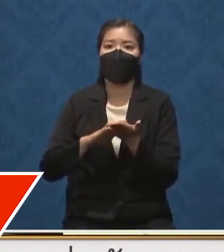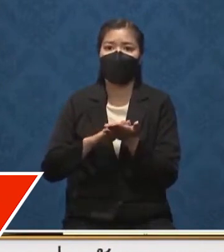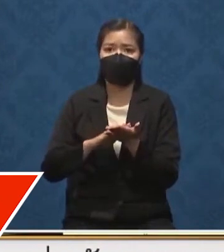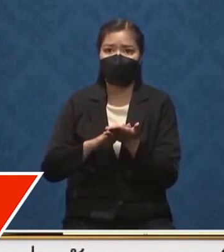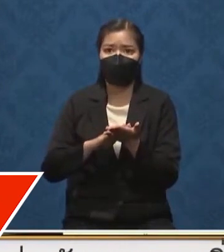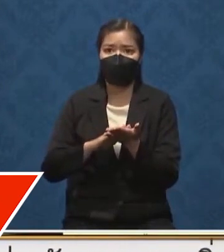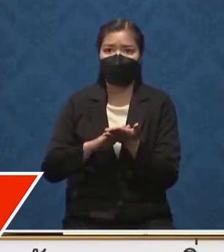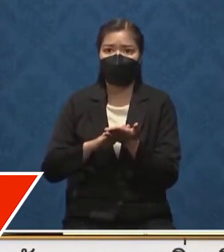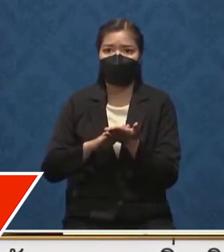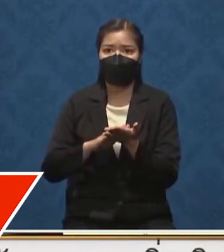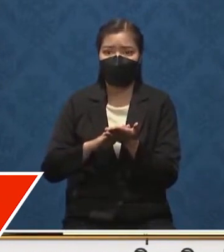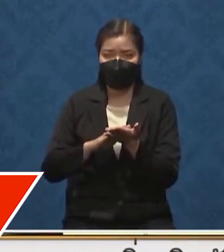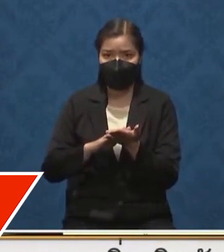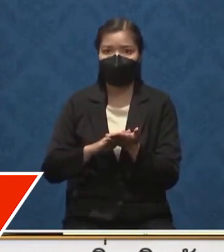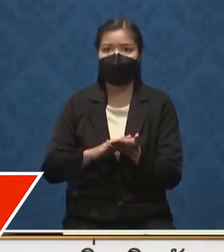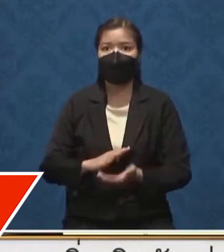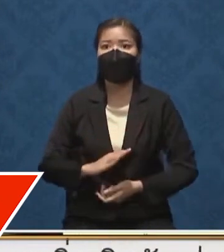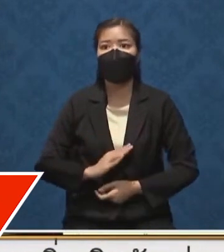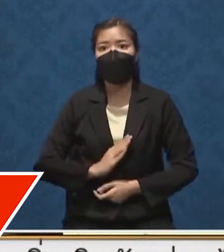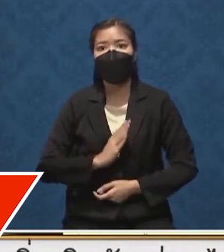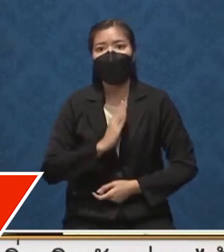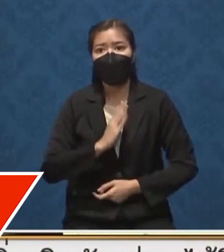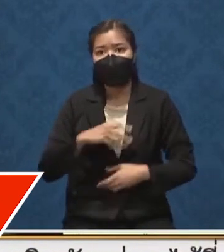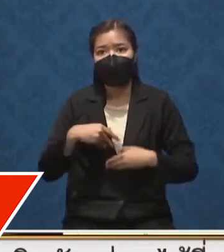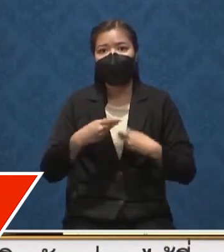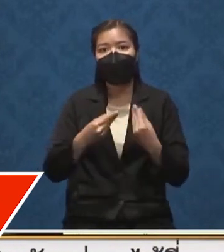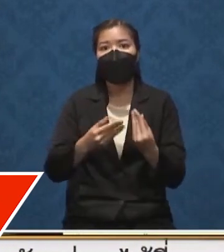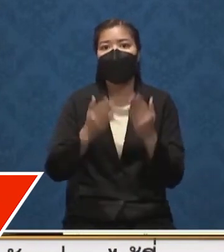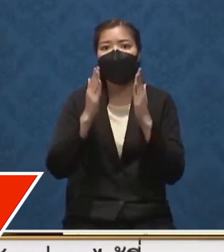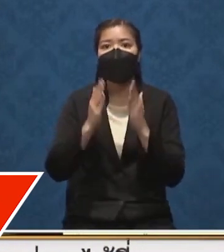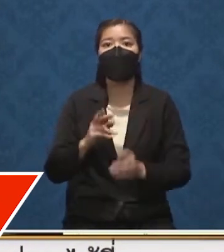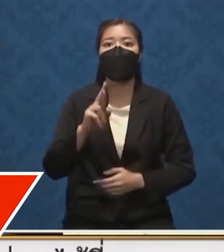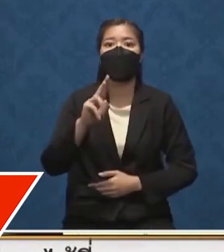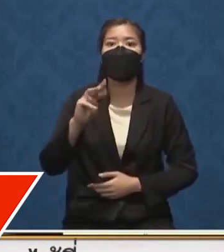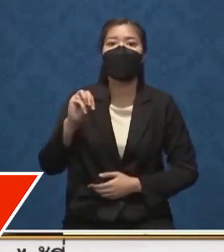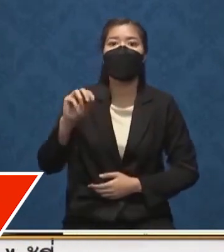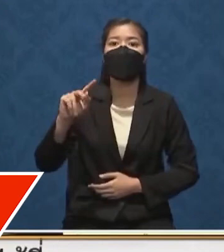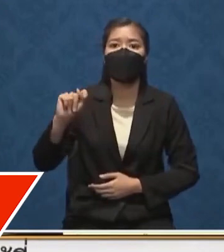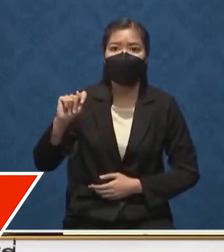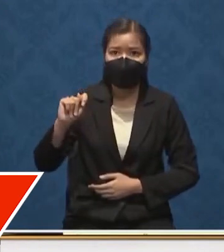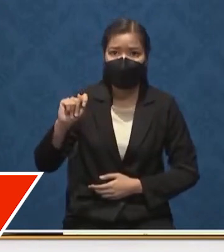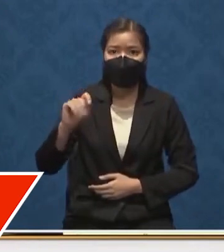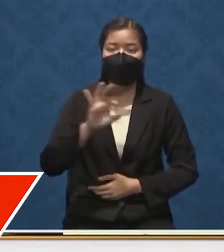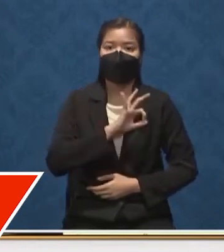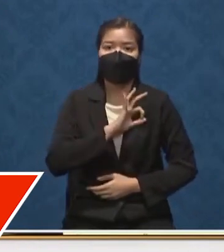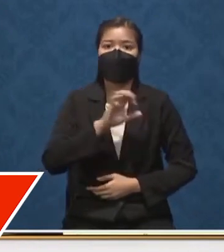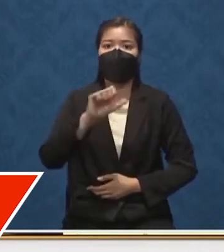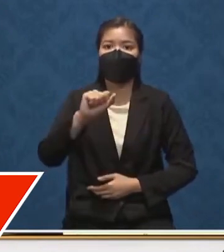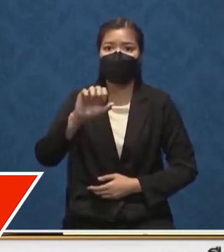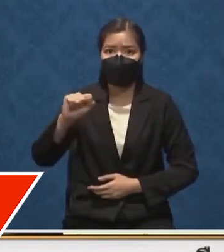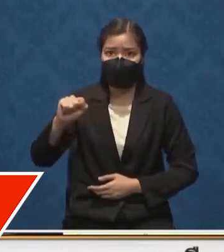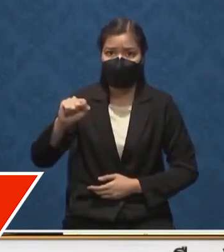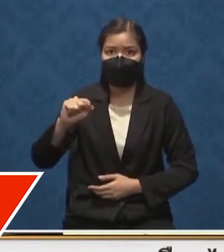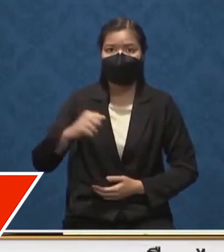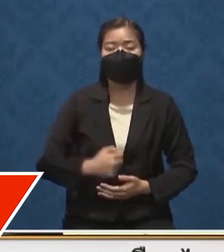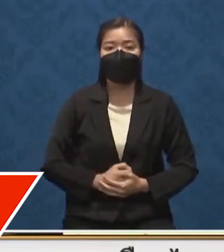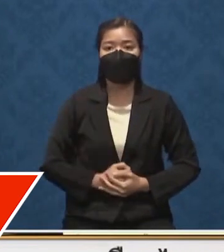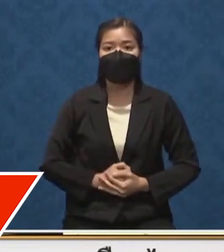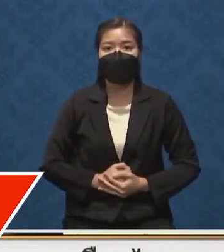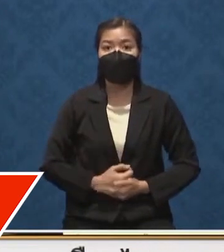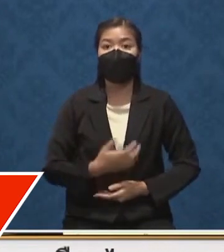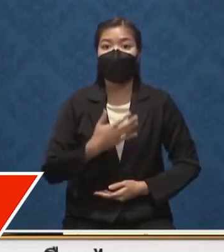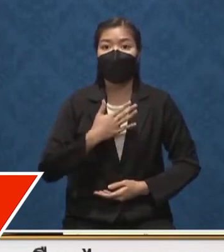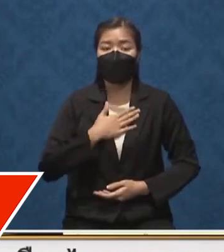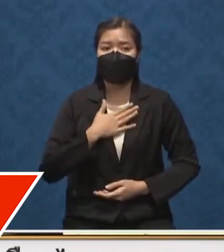ท่านที่ทำหน้าที่ในฐานะที่เป็นผู้นำประเทศหรือเป็นสมาชิกสภาผู้แทนราษฎรผมยังไม่ได้คำตอบ